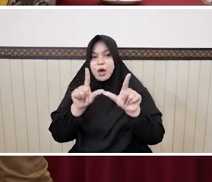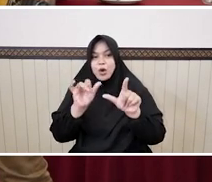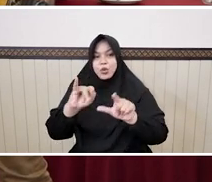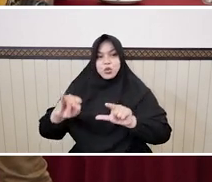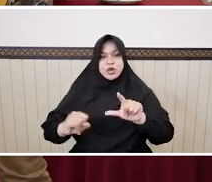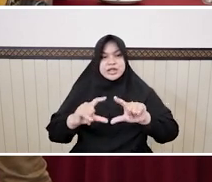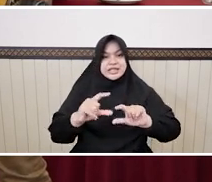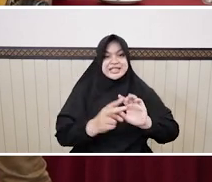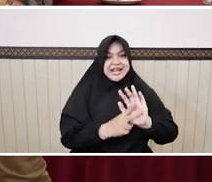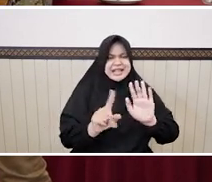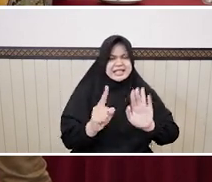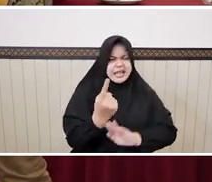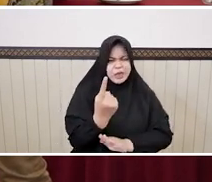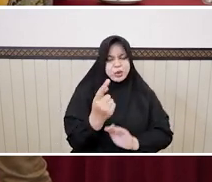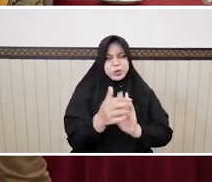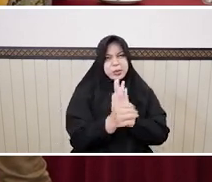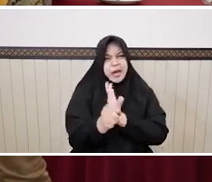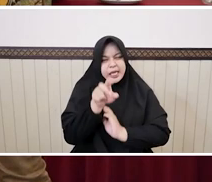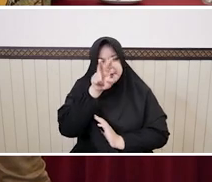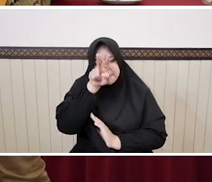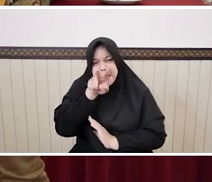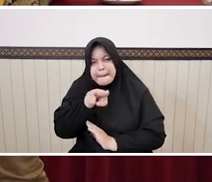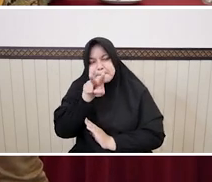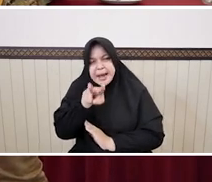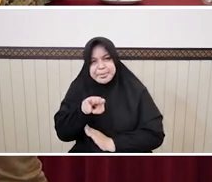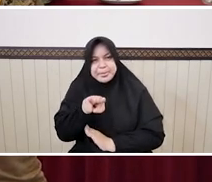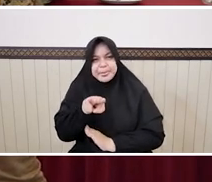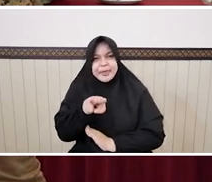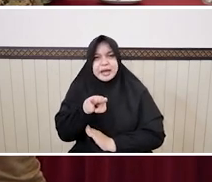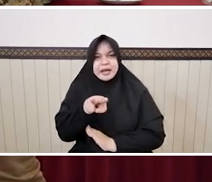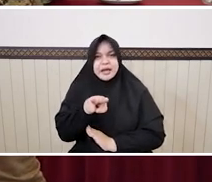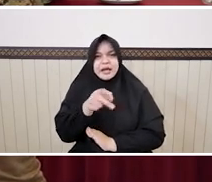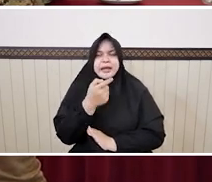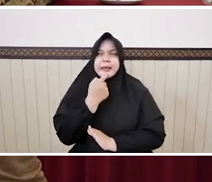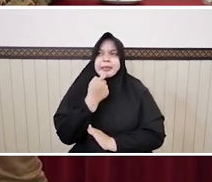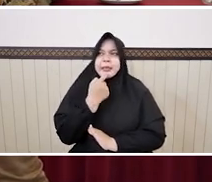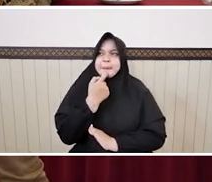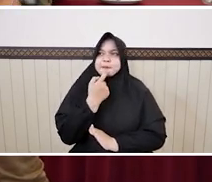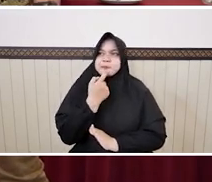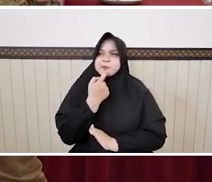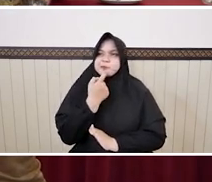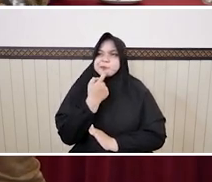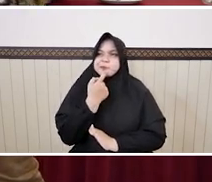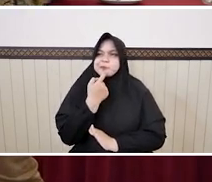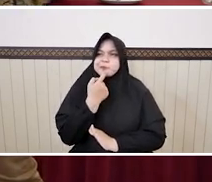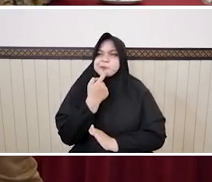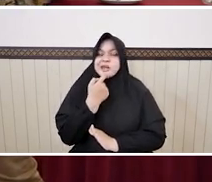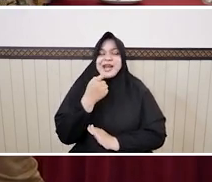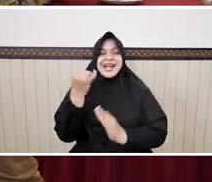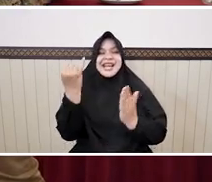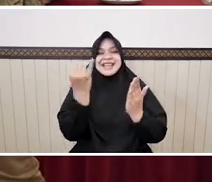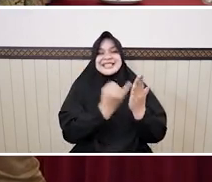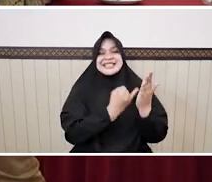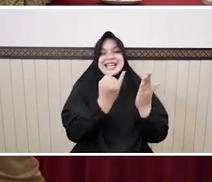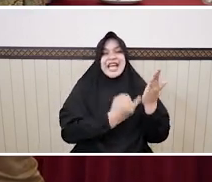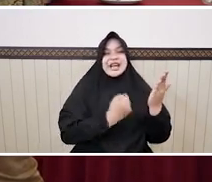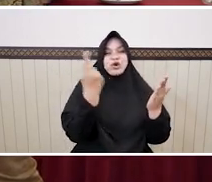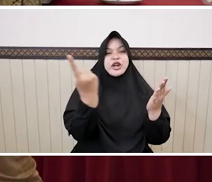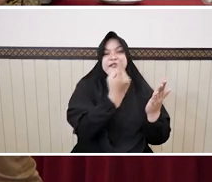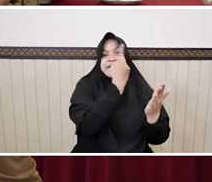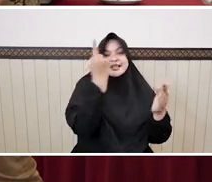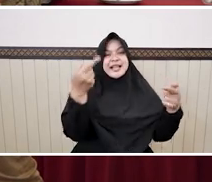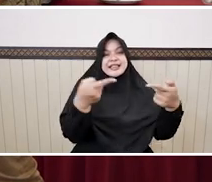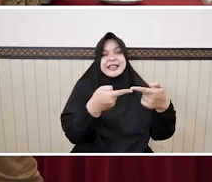salah satu pemerhati soal apa set universal design universal